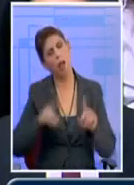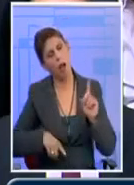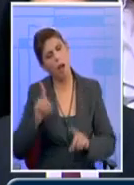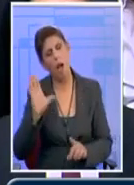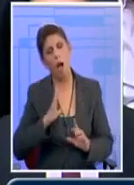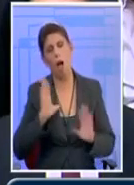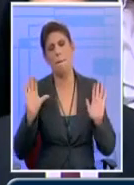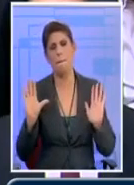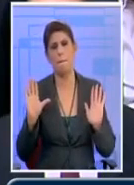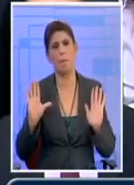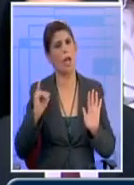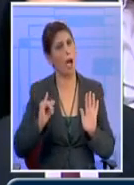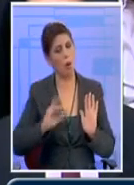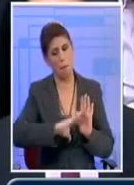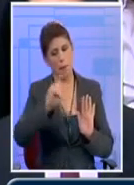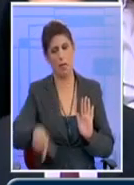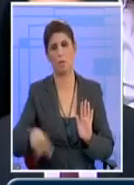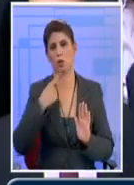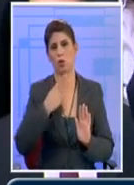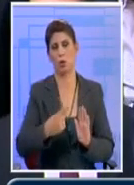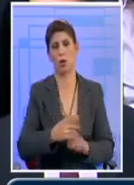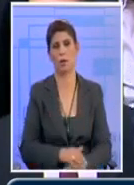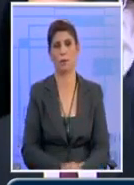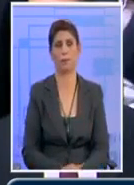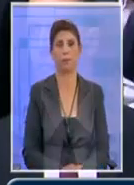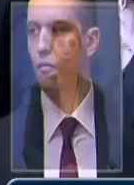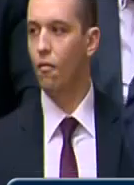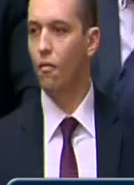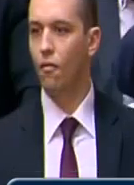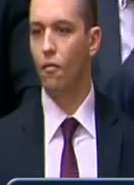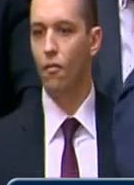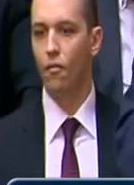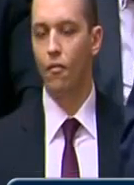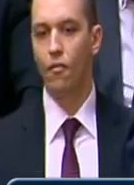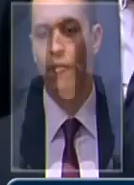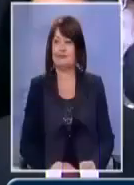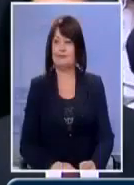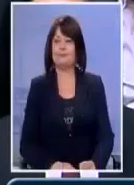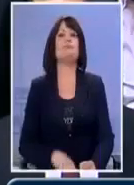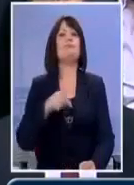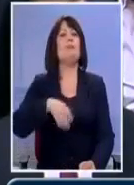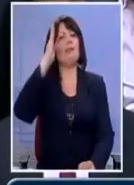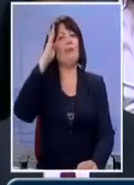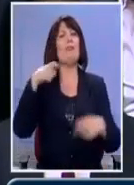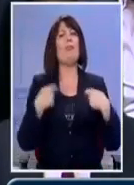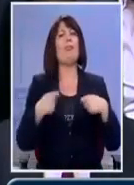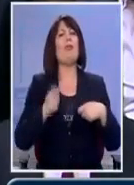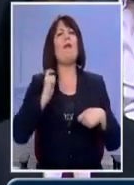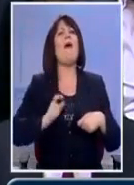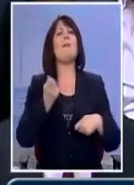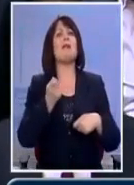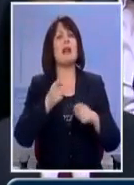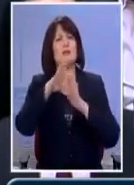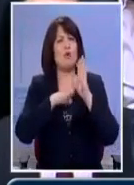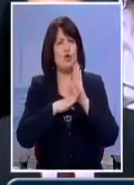τους το υποστηρίζουν και μέχρι σήμερα. Μέσα στην καπιταλιστική ζούγκλα του χρηματοπιστωτικού